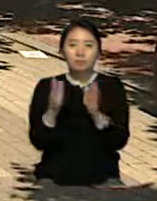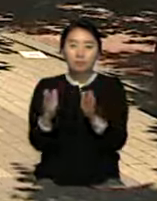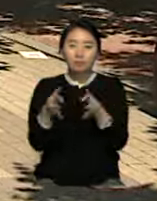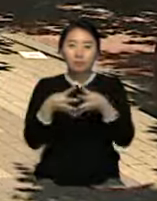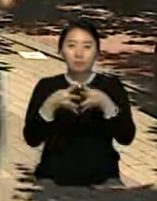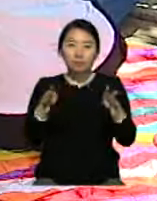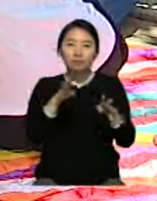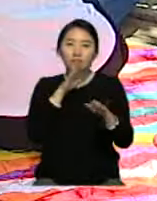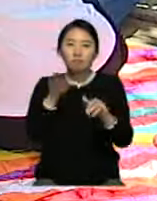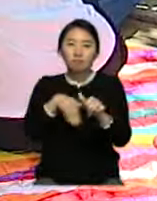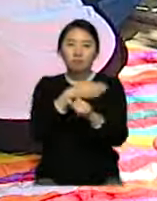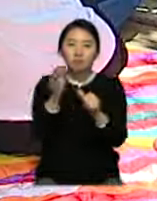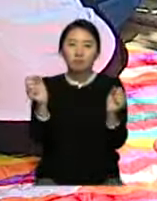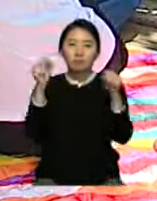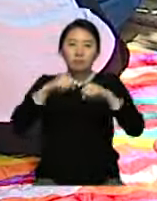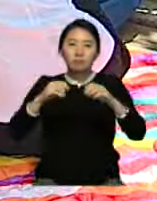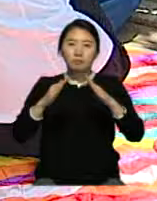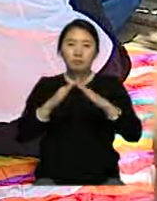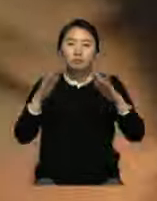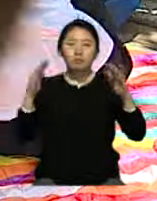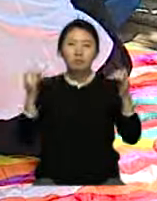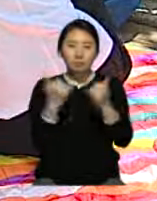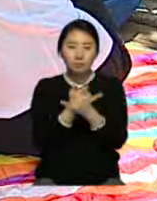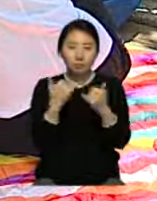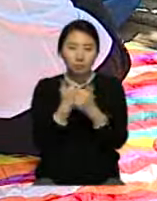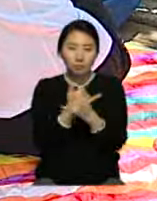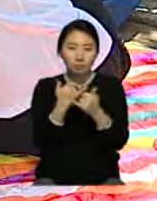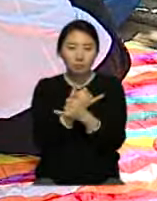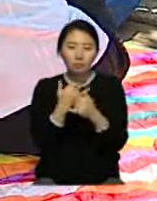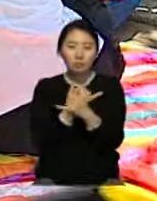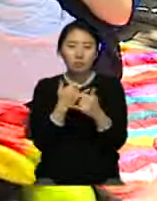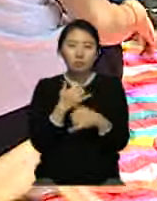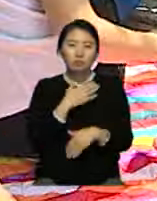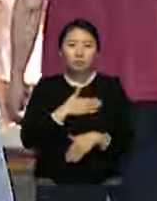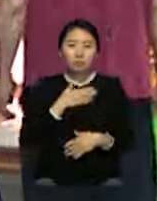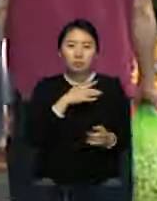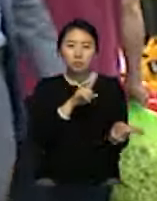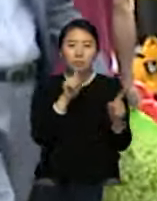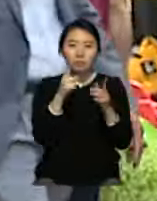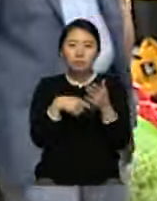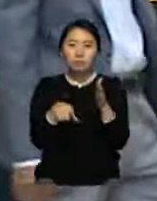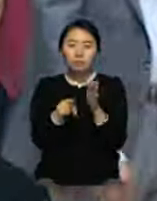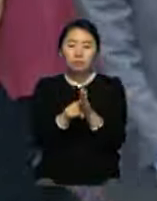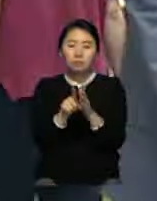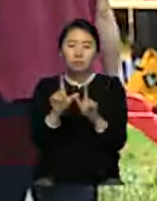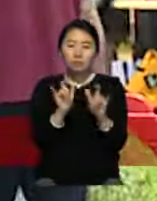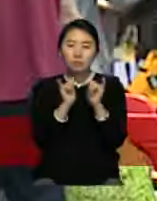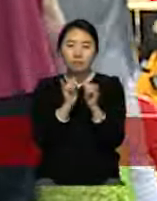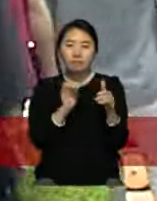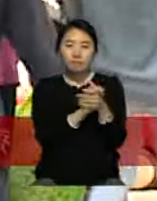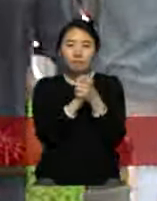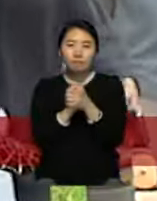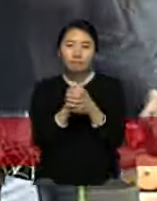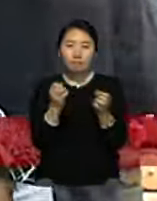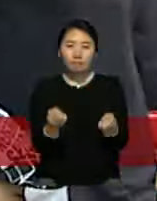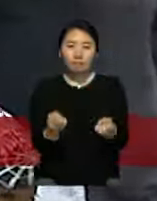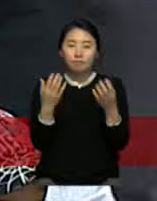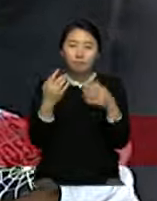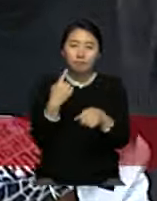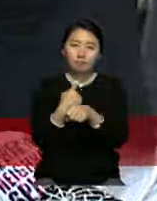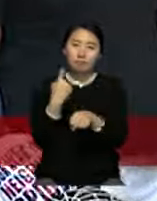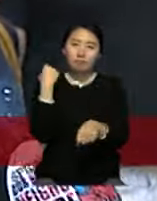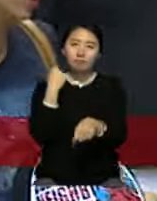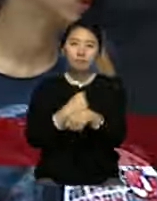삭막한 현실을 허물고 이웃사촌의 정을 살려보자는 취지로 마련됐습니다. 주민축제 화합의 잔치라고 해가지고